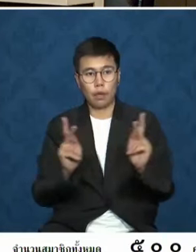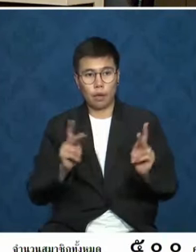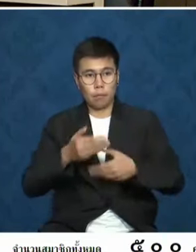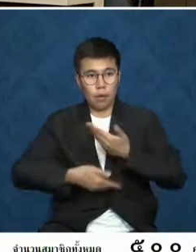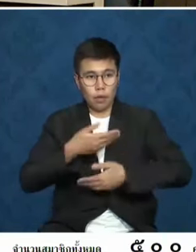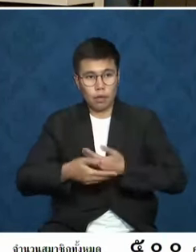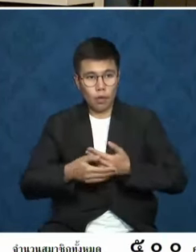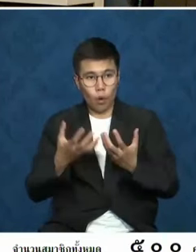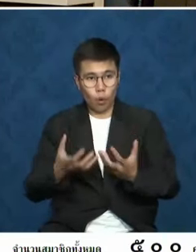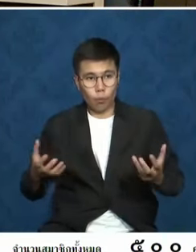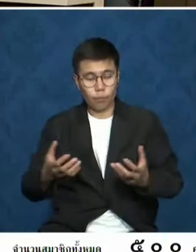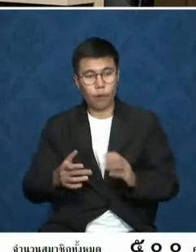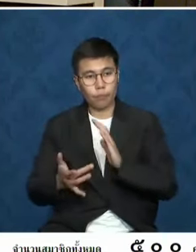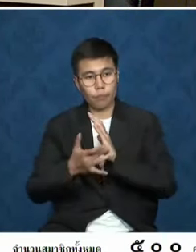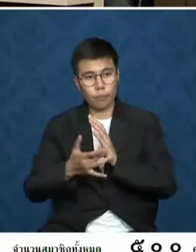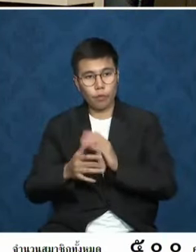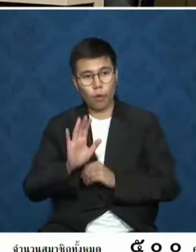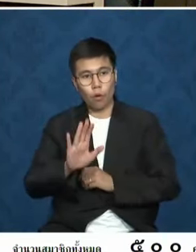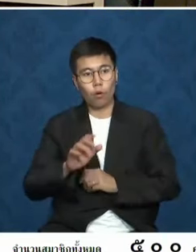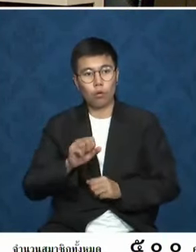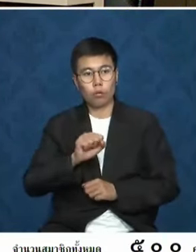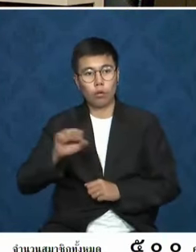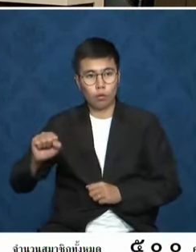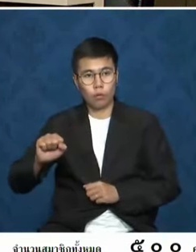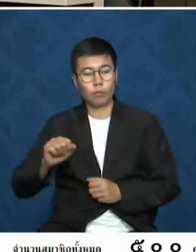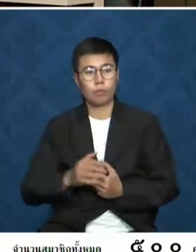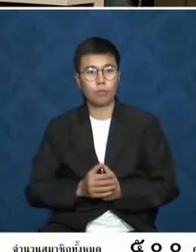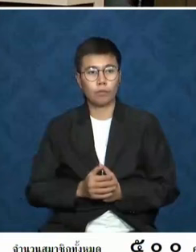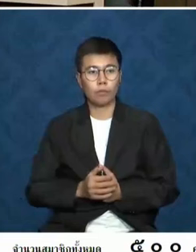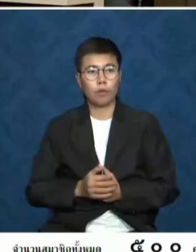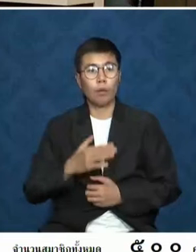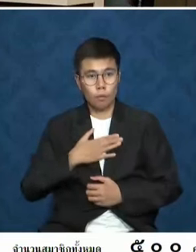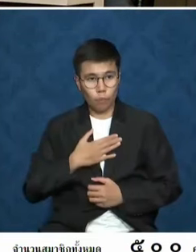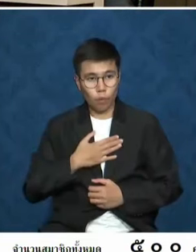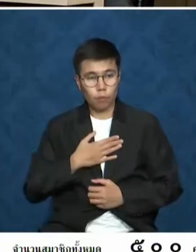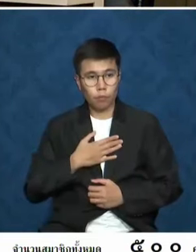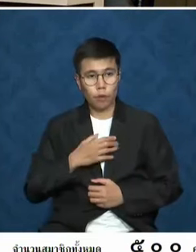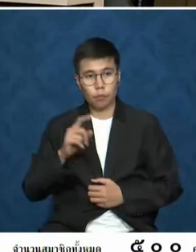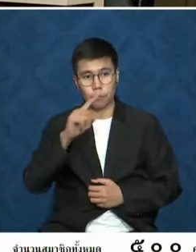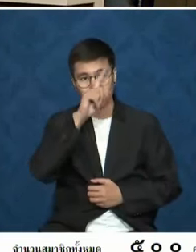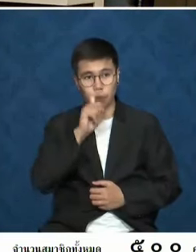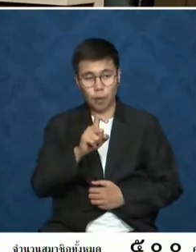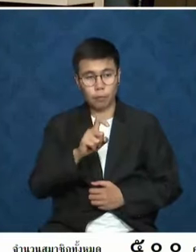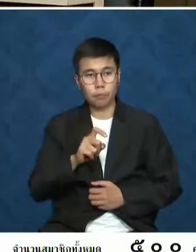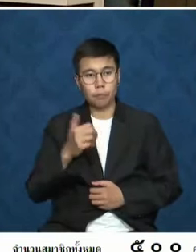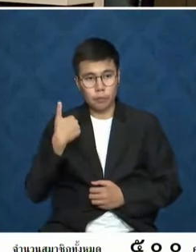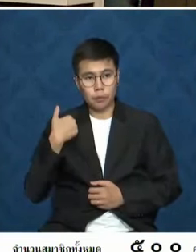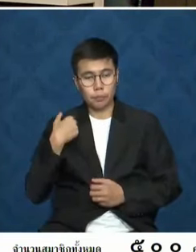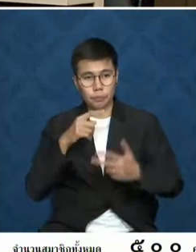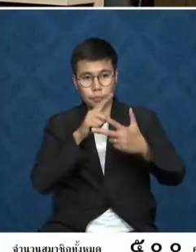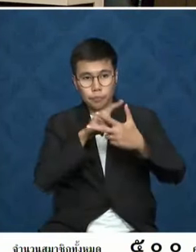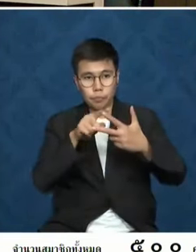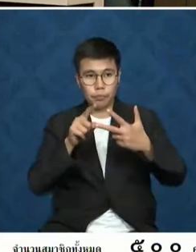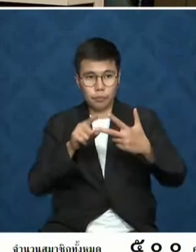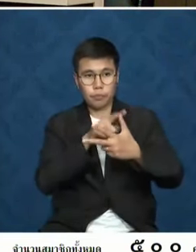านนดและทรับสินทางปัญญาของสมาชิกสภาพผแถนลาสดอนผมจะมีคำถาม 3 คำถามครั